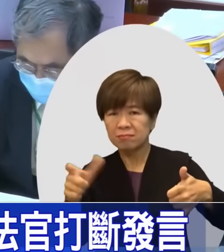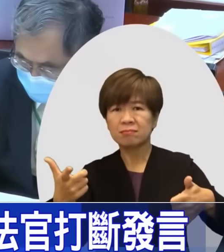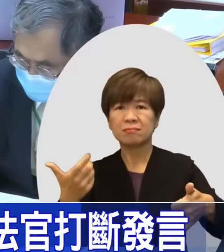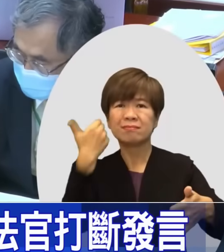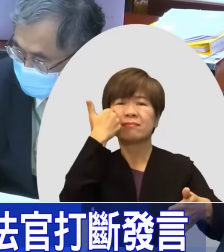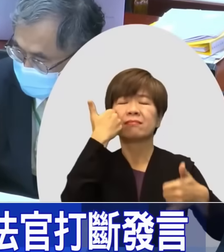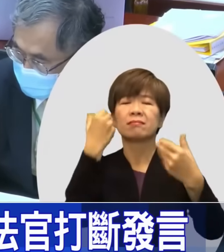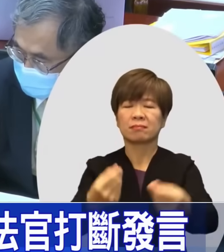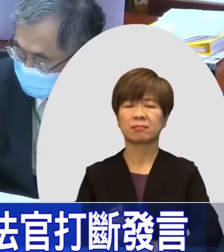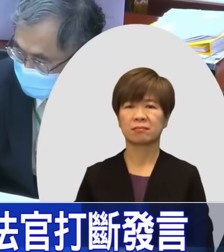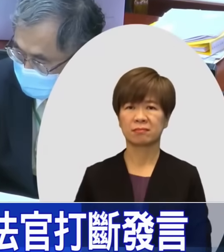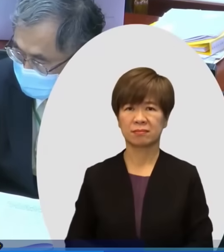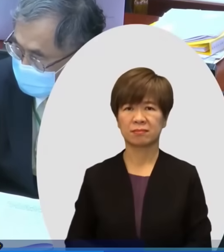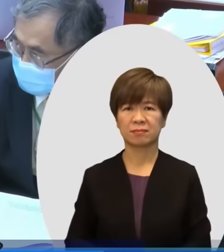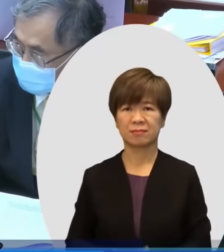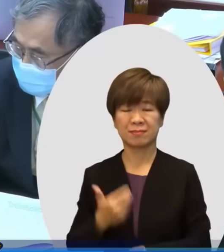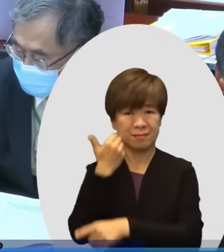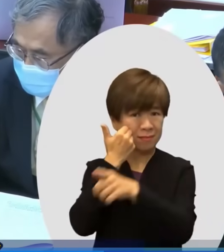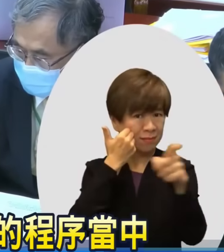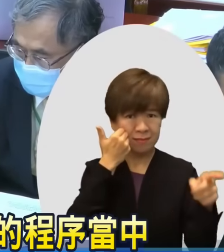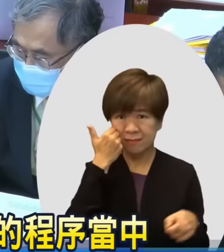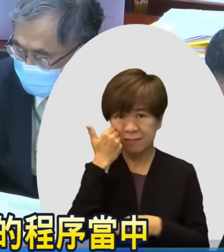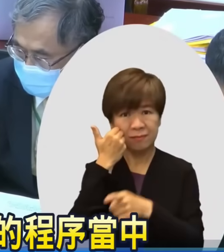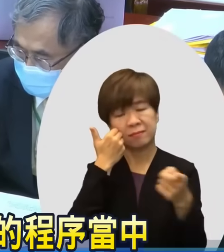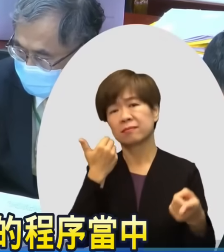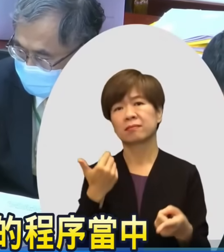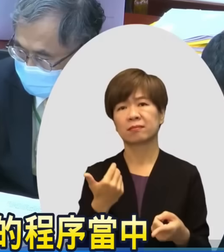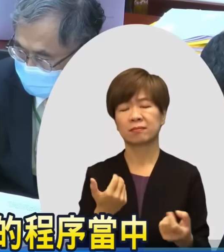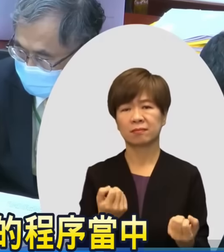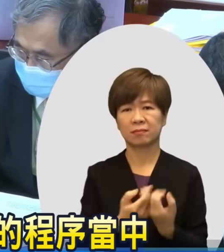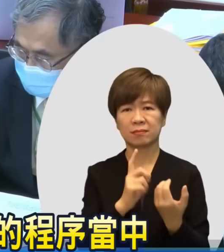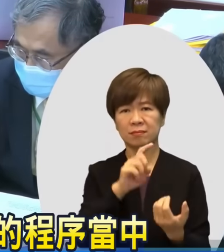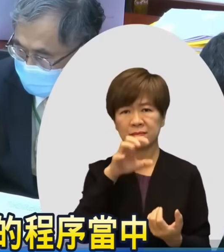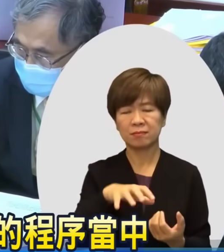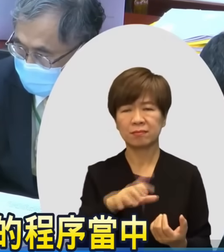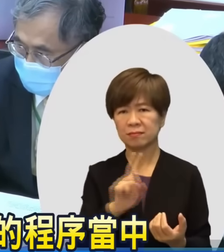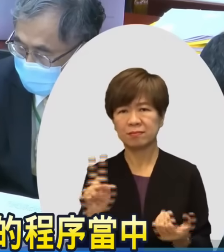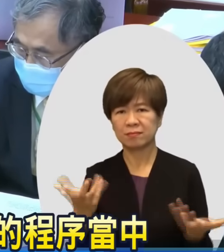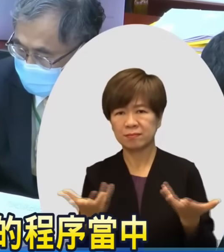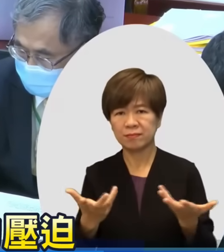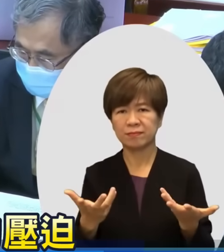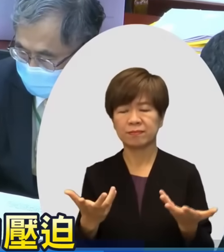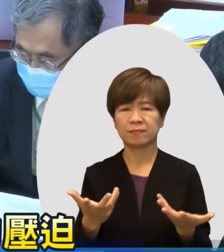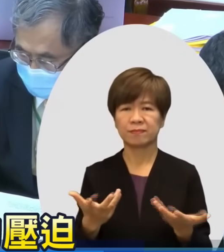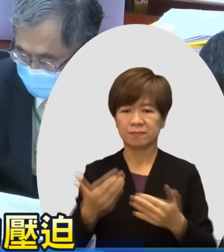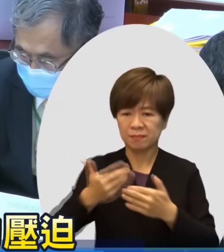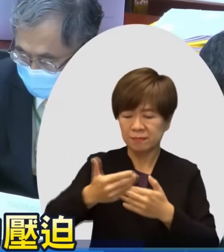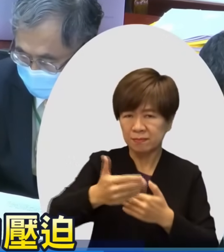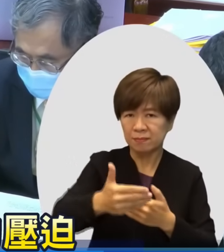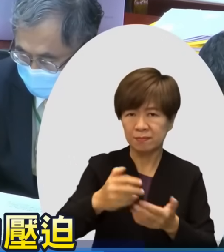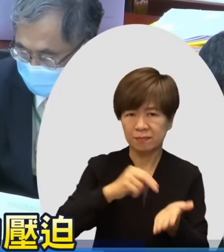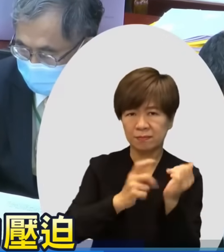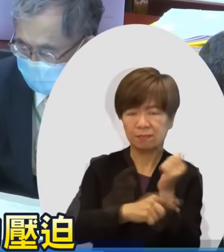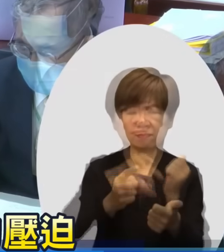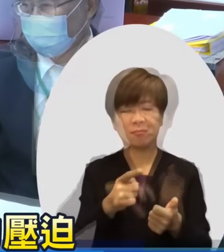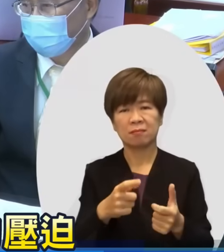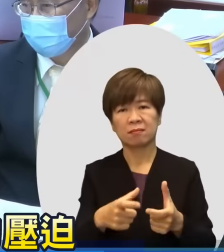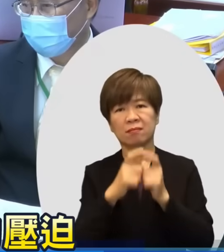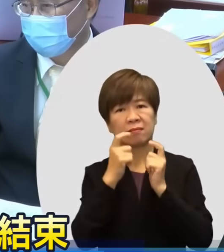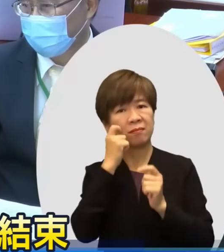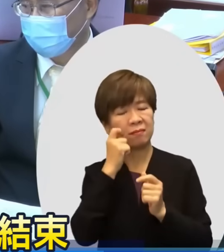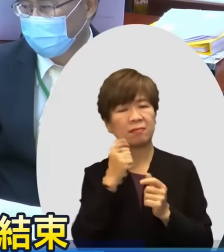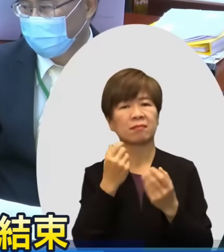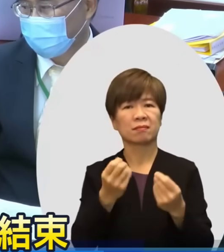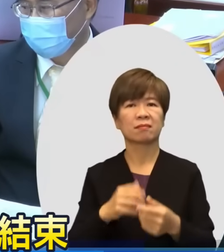打断发言。 没有任何的人在任何的个案在任何特定的程序当中受到立法院任何的压迫。 黄委员，